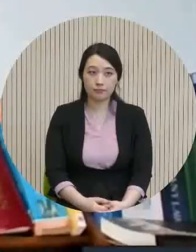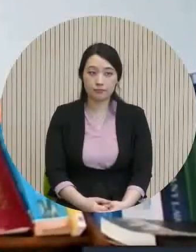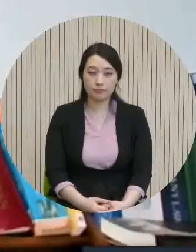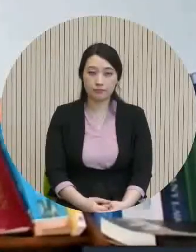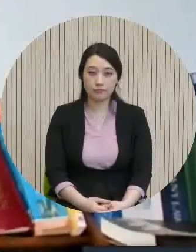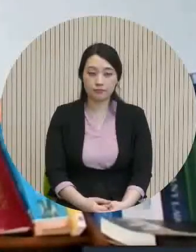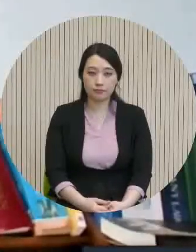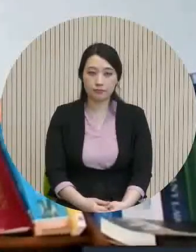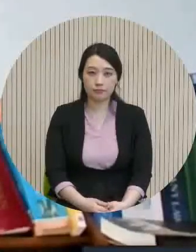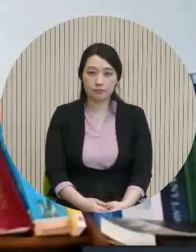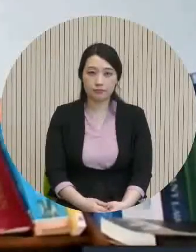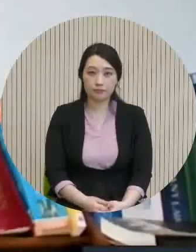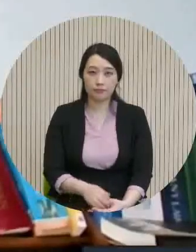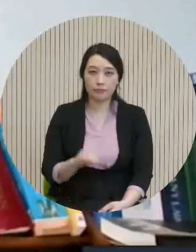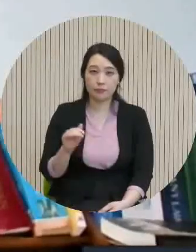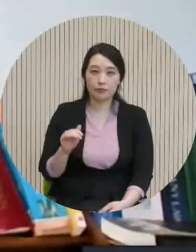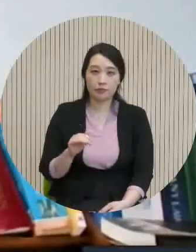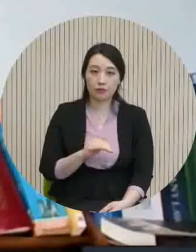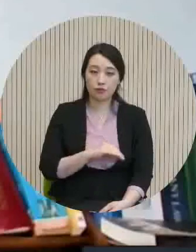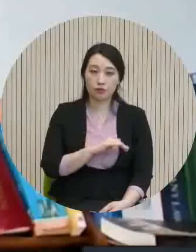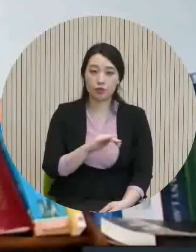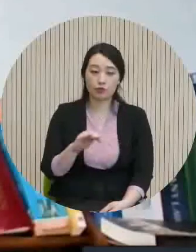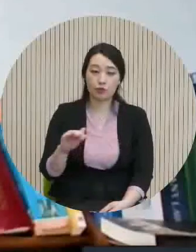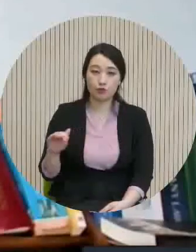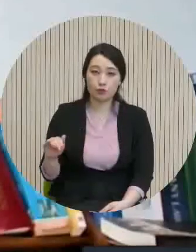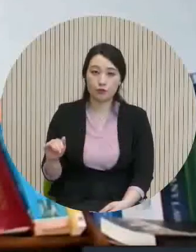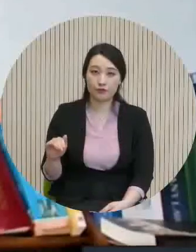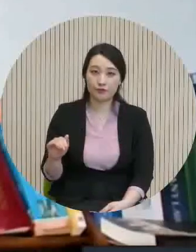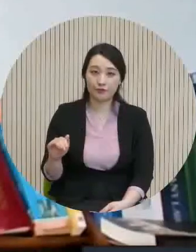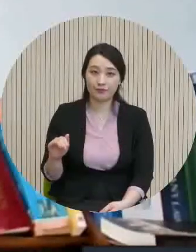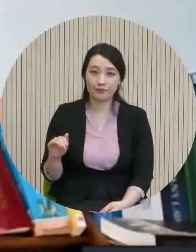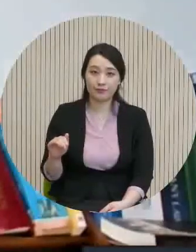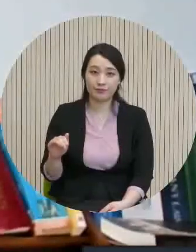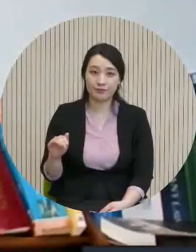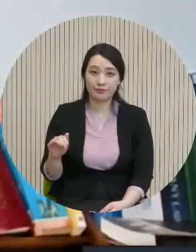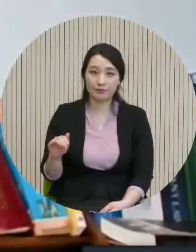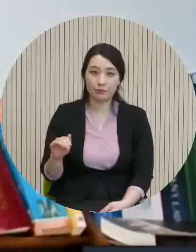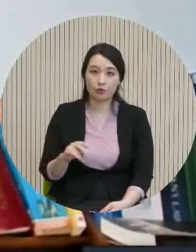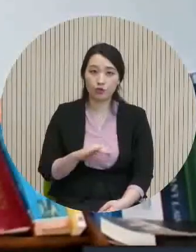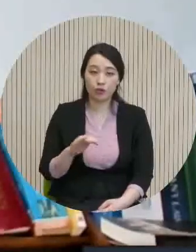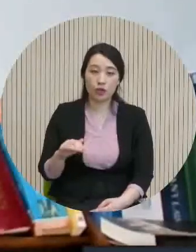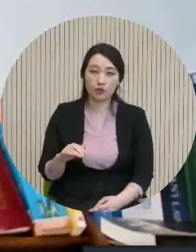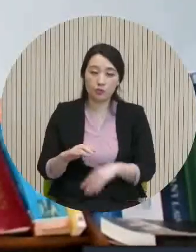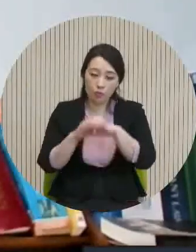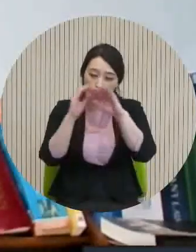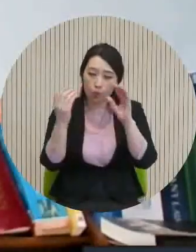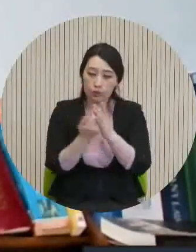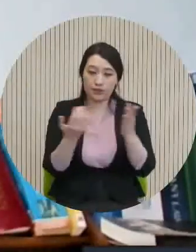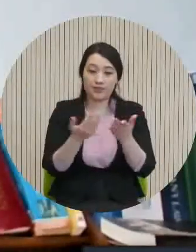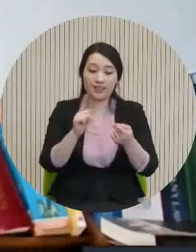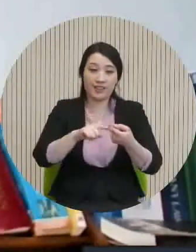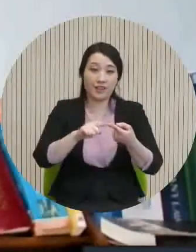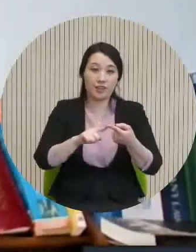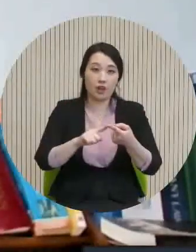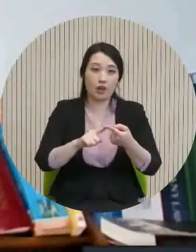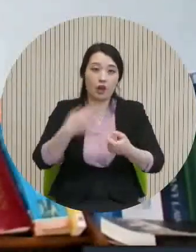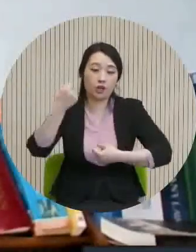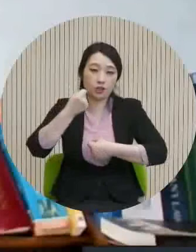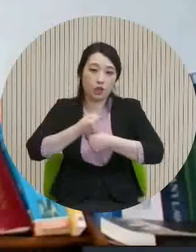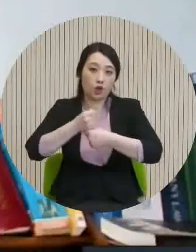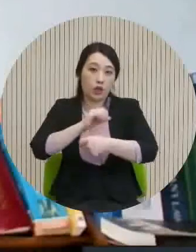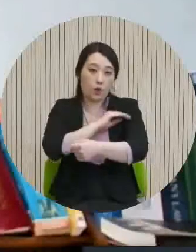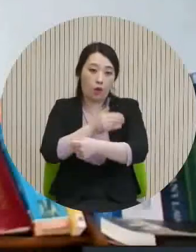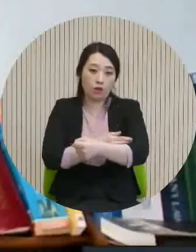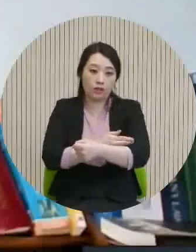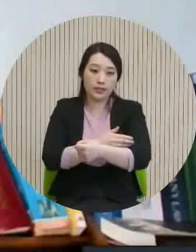respectful of 우리는 copyright in all things that we do. 우리가 하는 모든 행위에 있어서 저작권을